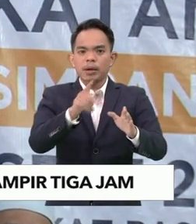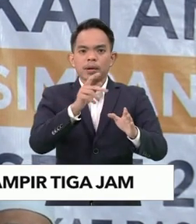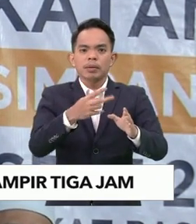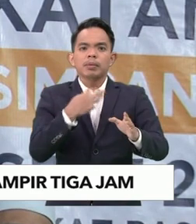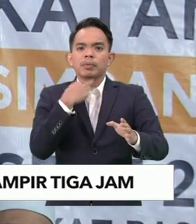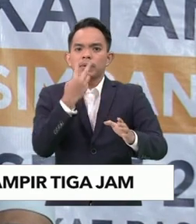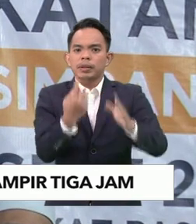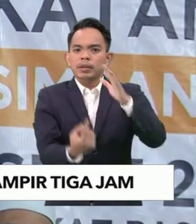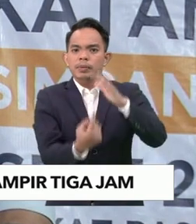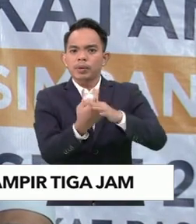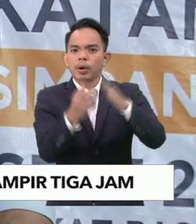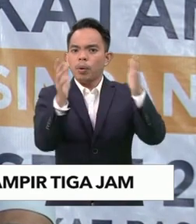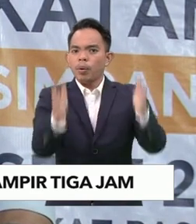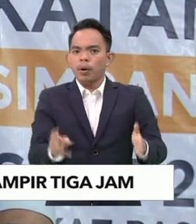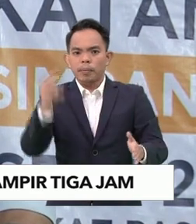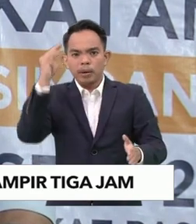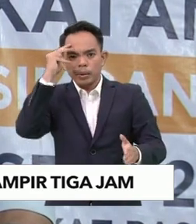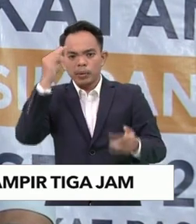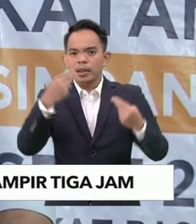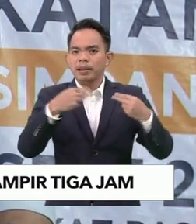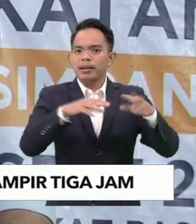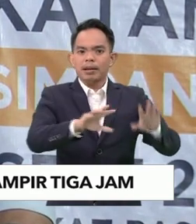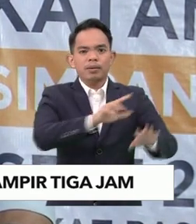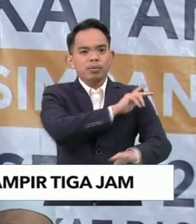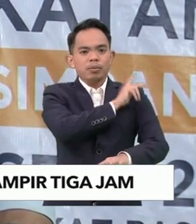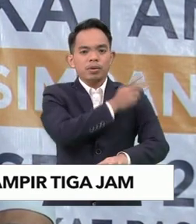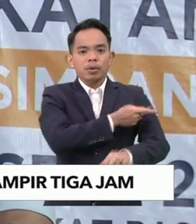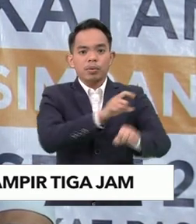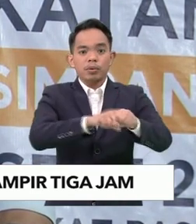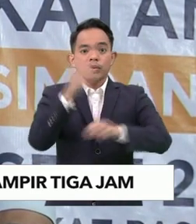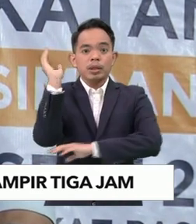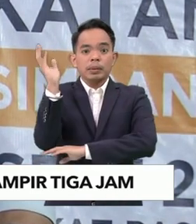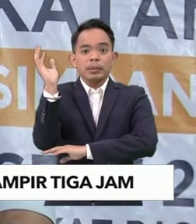berkaitan orang Melayu akan hilang kuasa ceramah